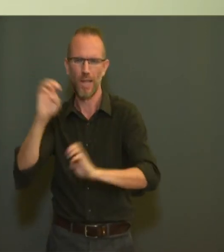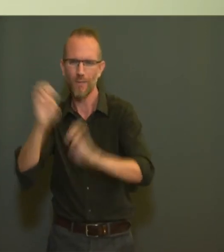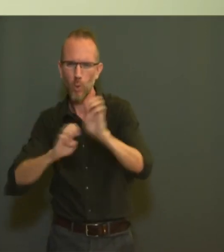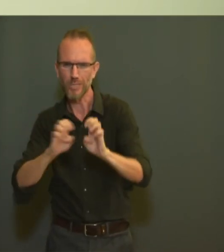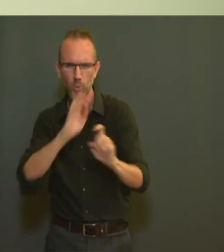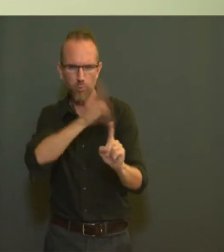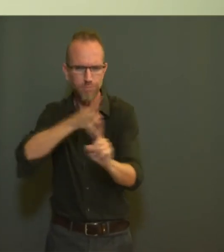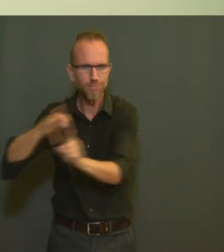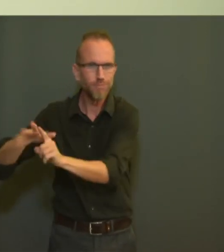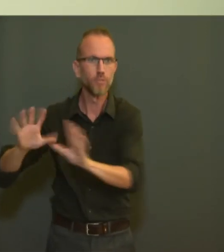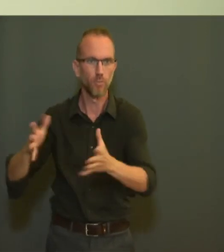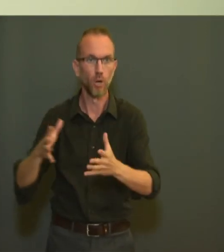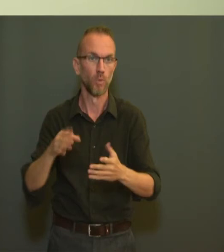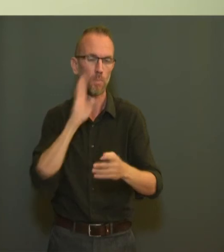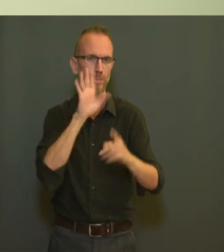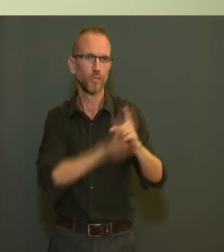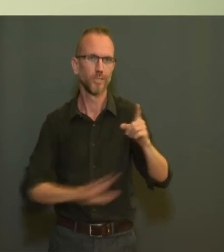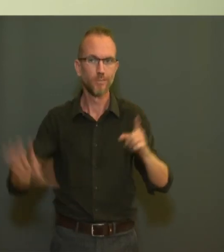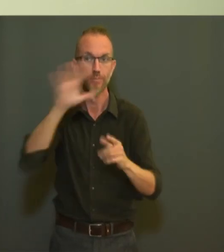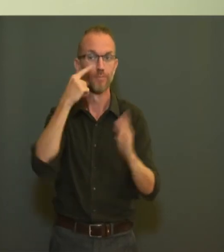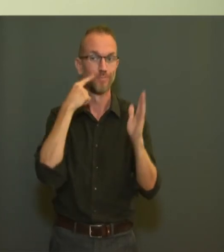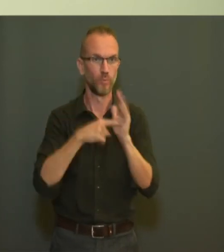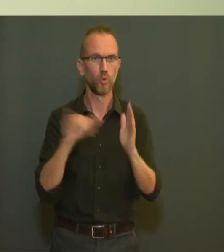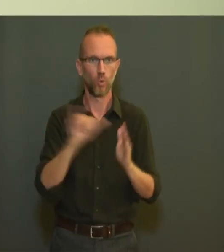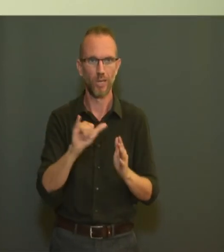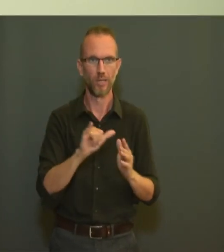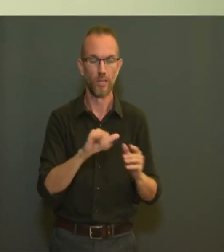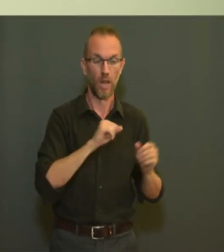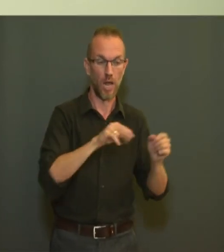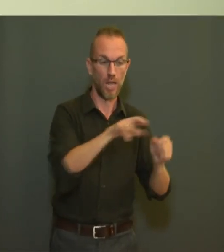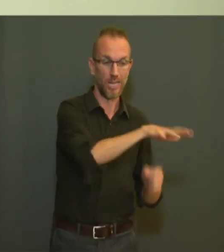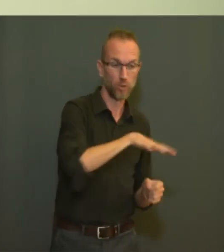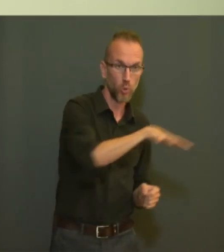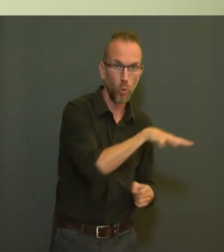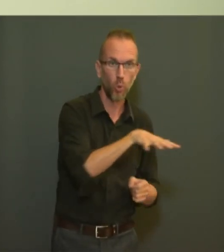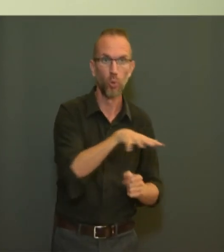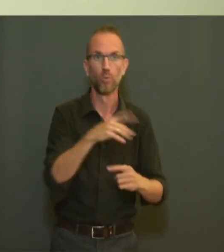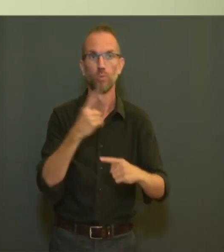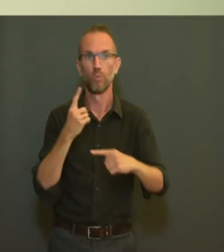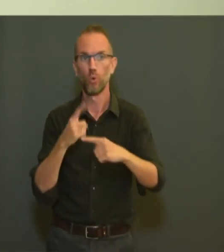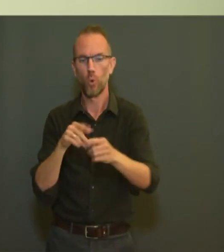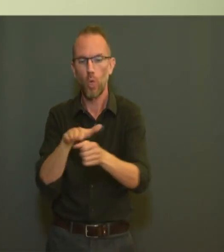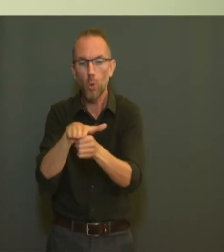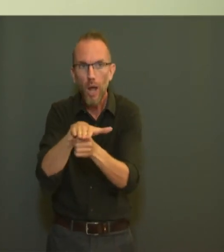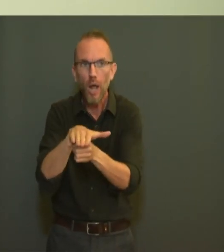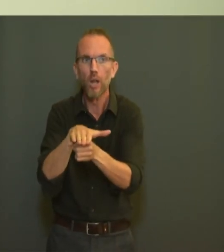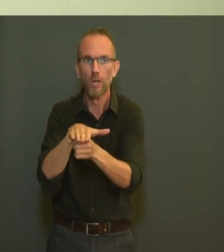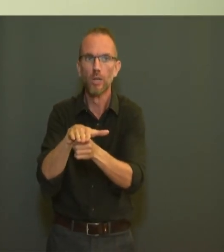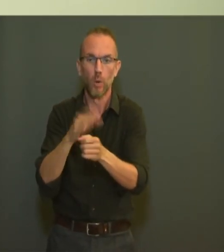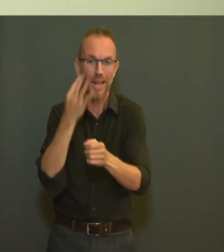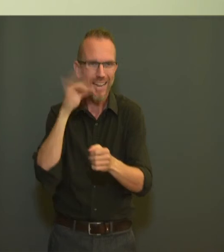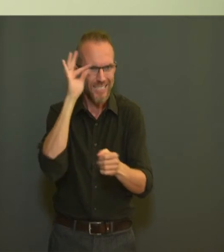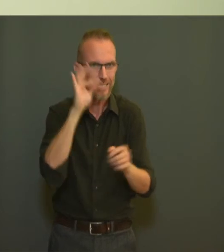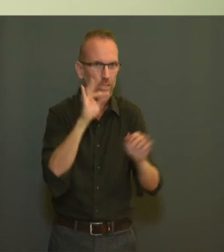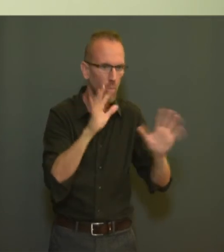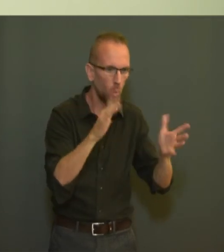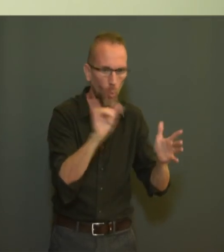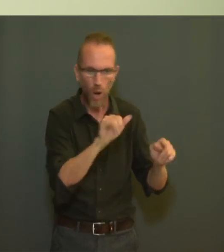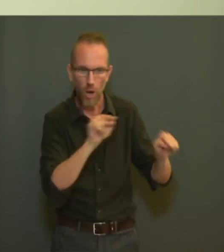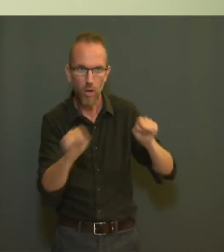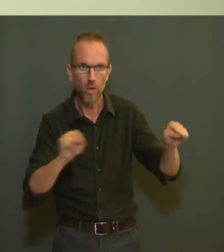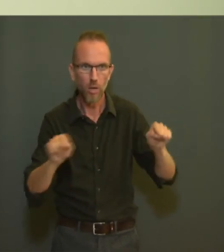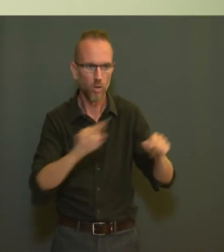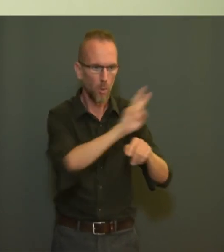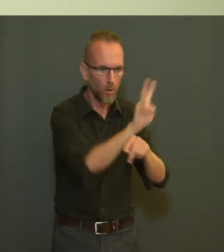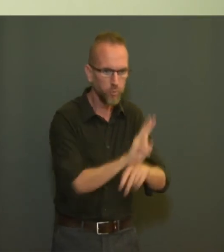manière à évaluer le niveau régional, local de risque induit par le Covid-19.